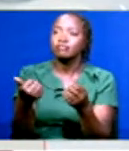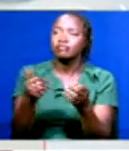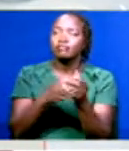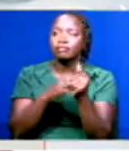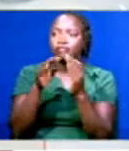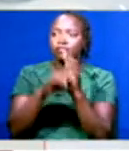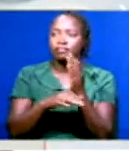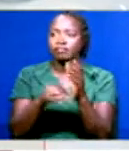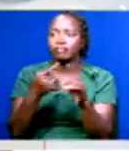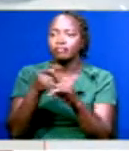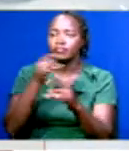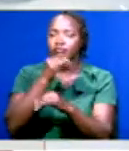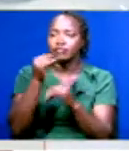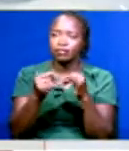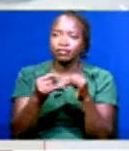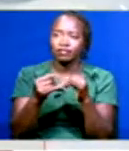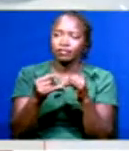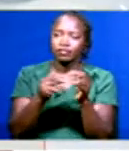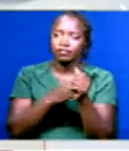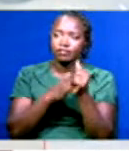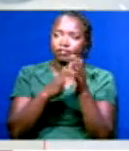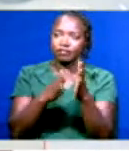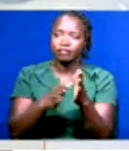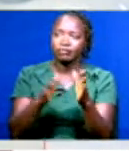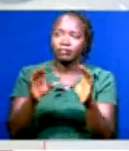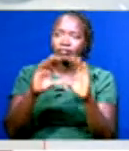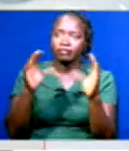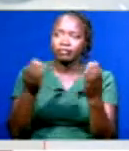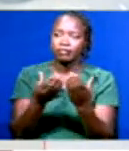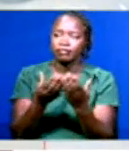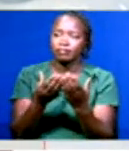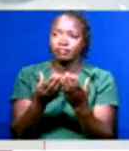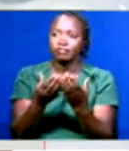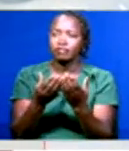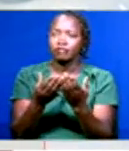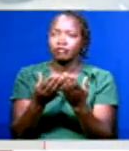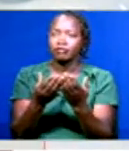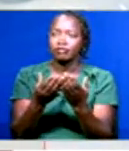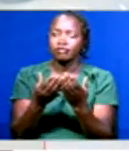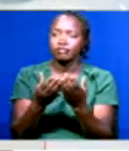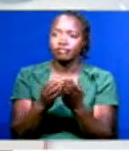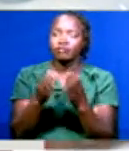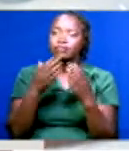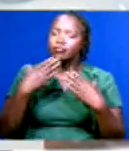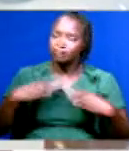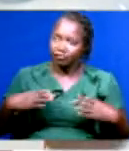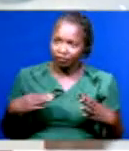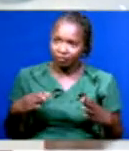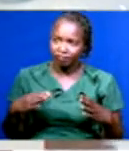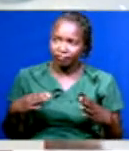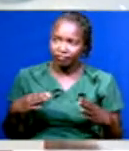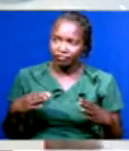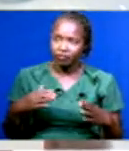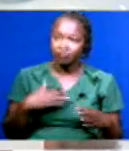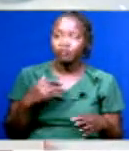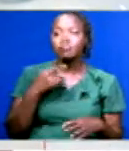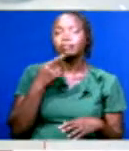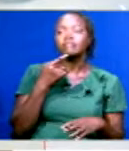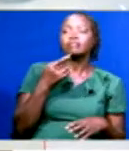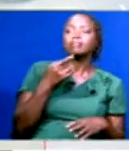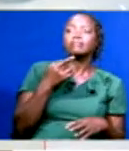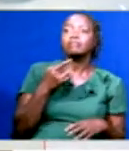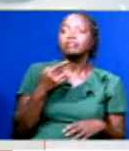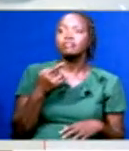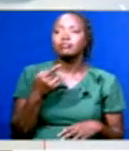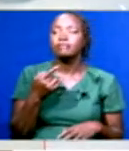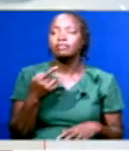the ultimate leader of the world and mankind. Na mimi nataka niseme huyu bishop wenu